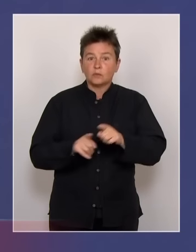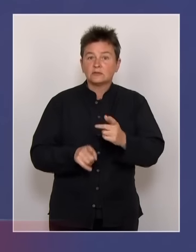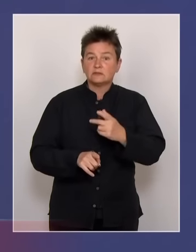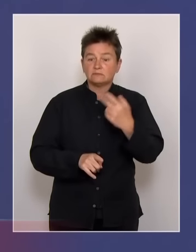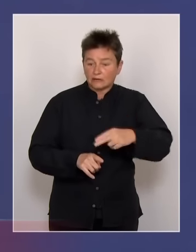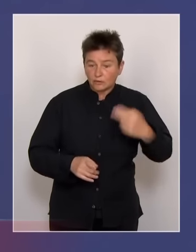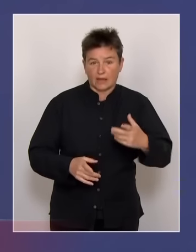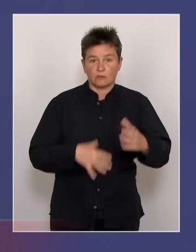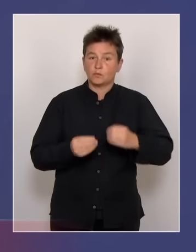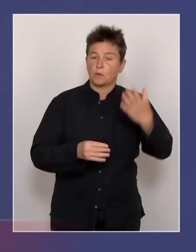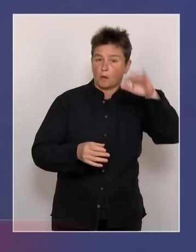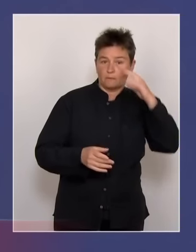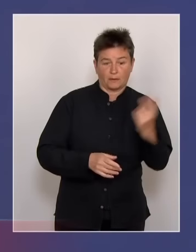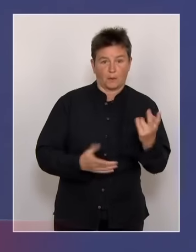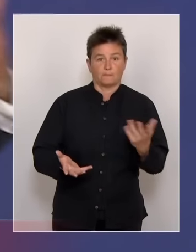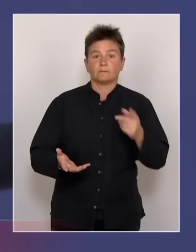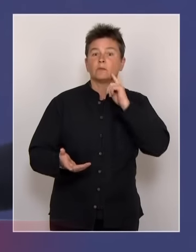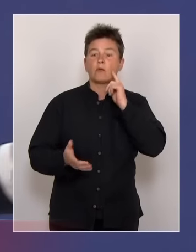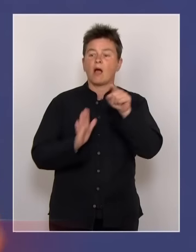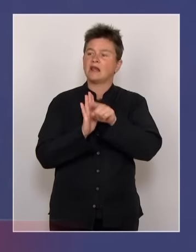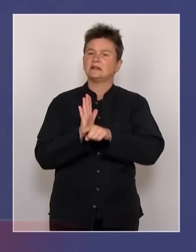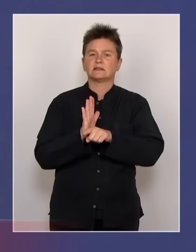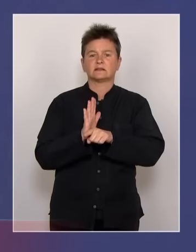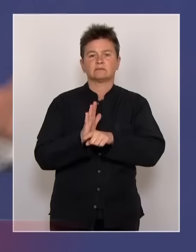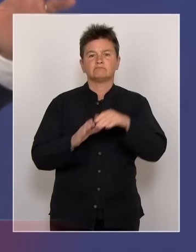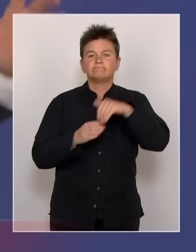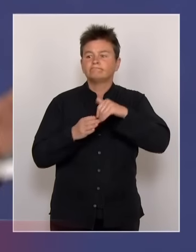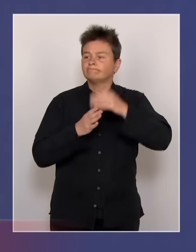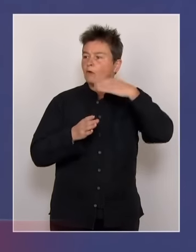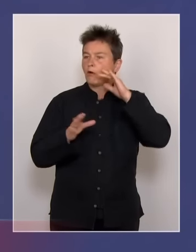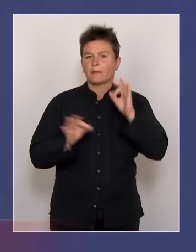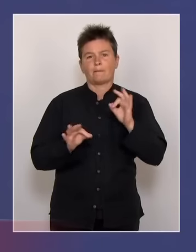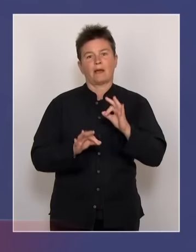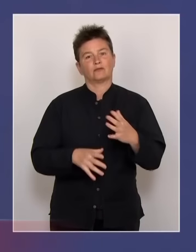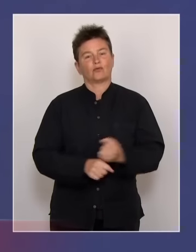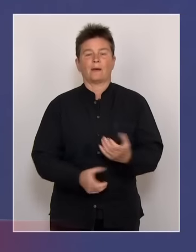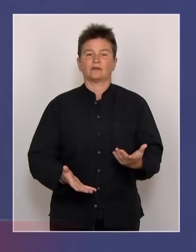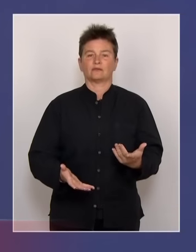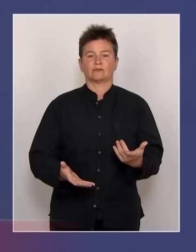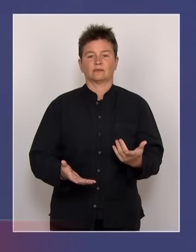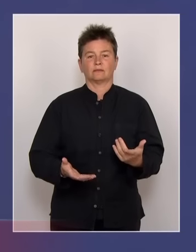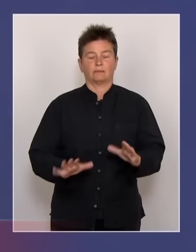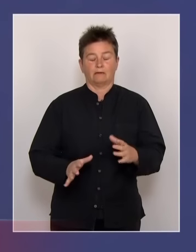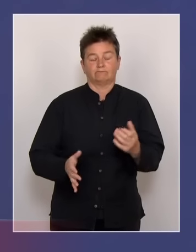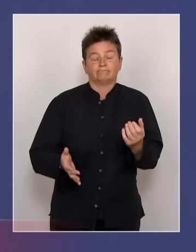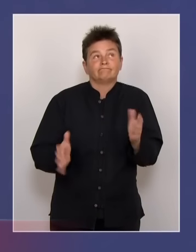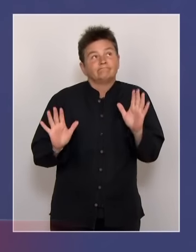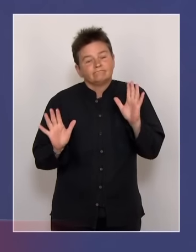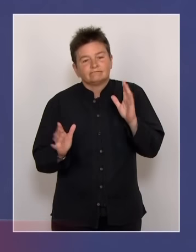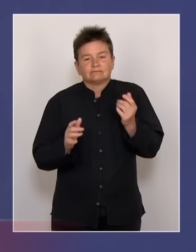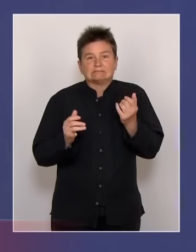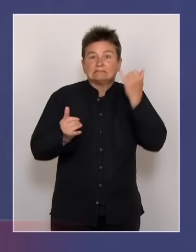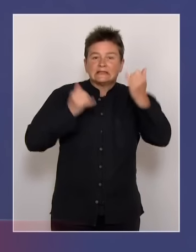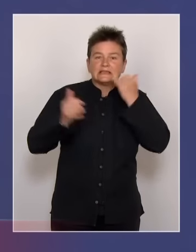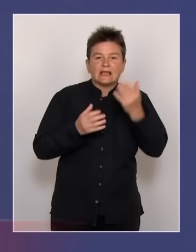ça la réalité parce que nous n'avons pas de liste à travers le sol européen cette idée pour l'instant n'a pas si je puis dire